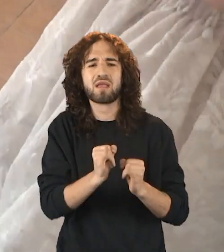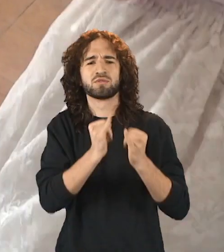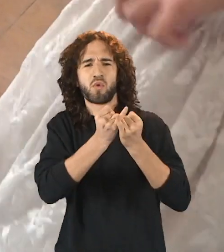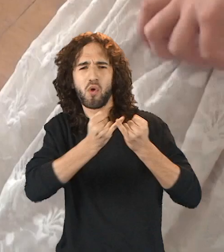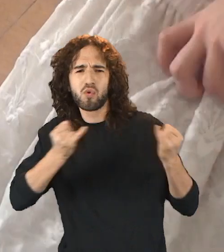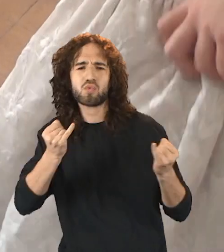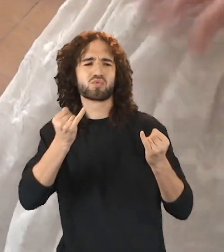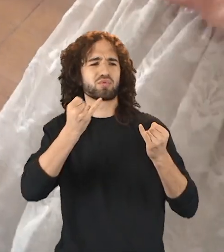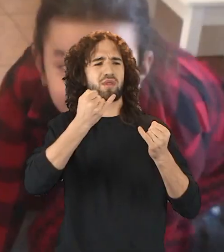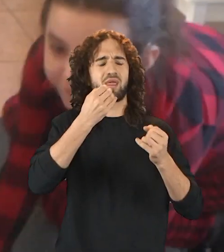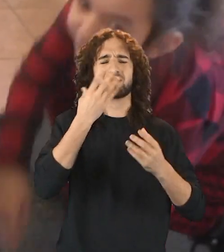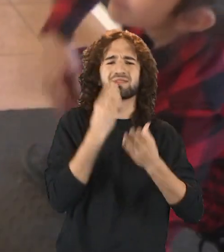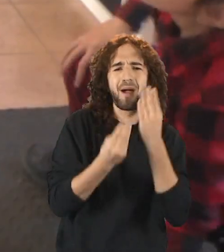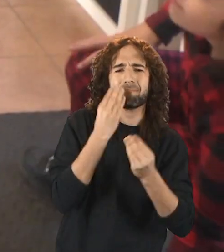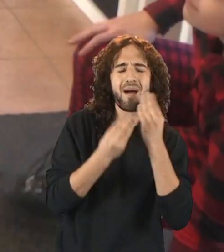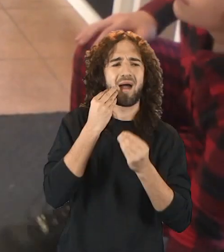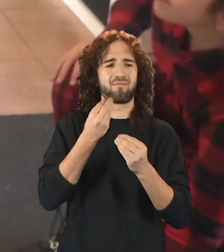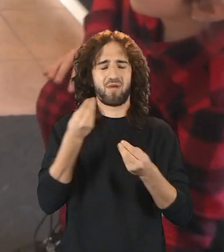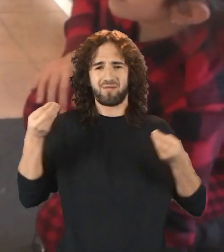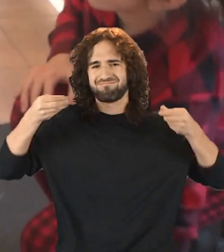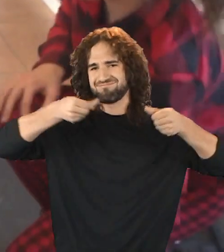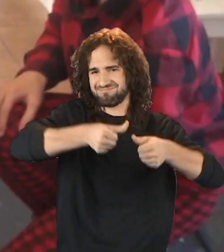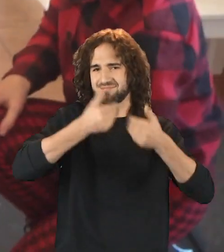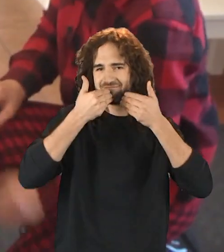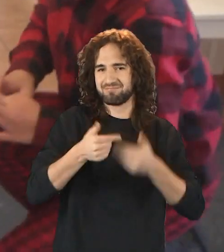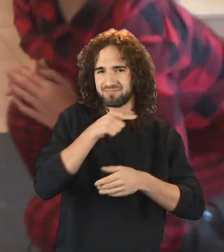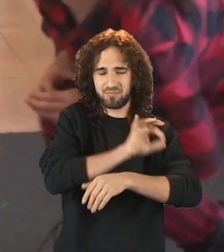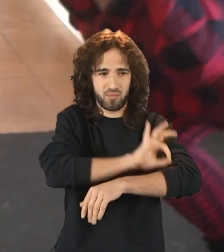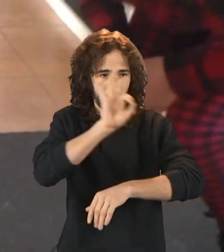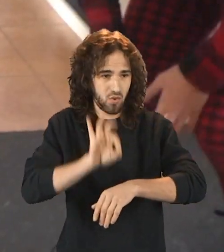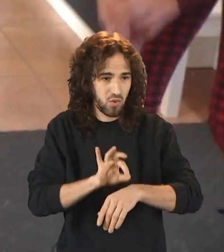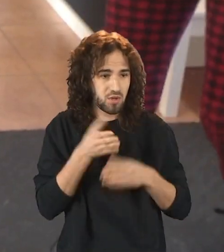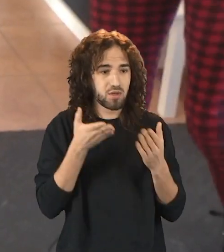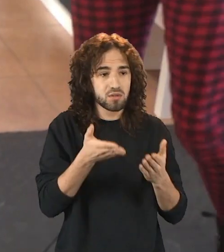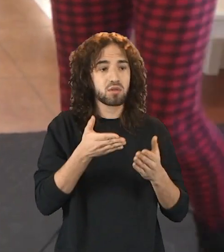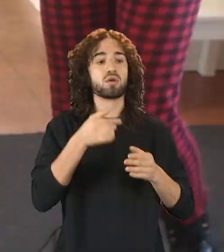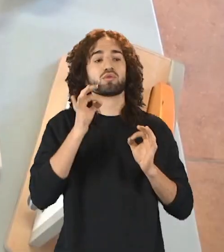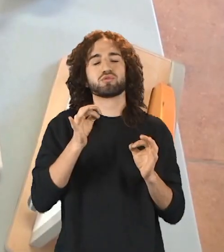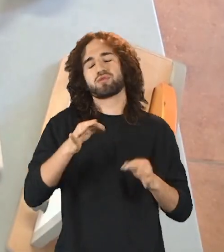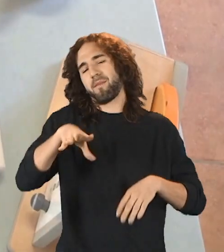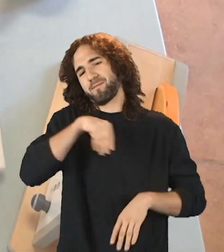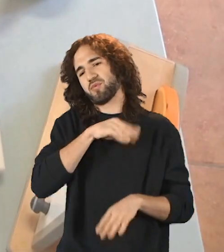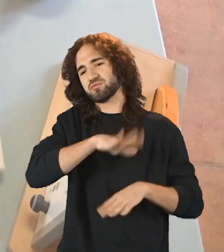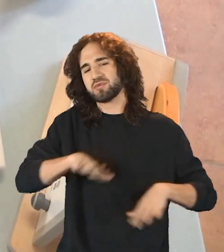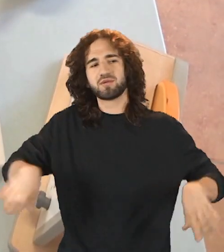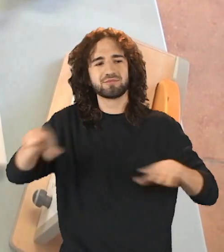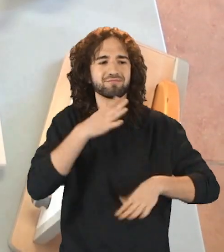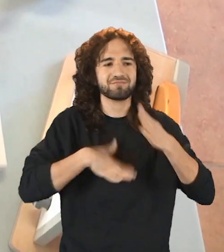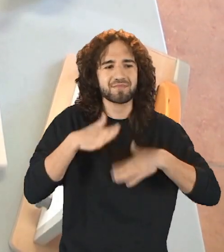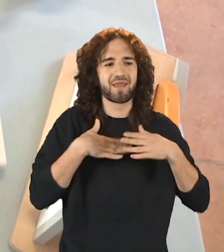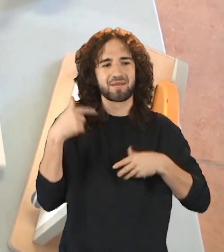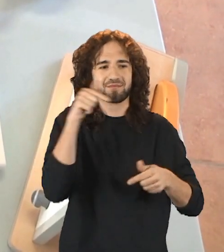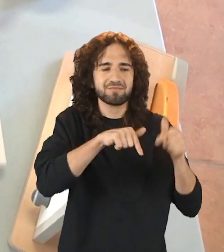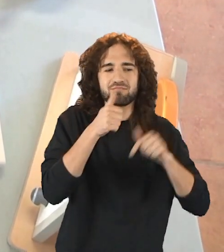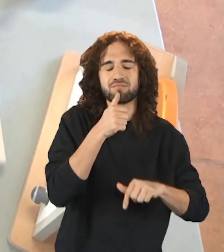w formie zabawek do świetlic szkolnych. Dzisiaj dzieci będą miały możliwość, żeby po prostu się wspólnie